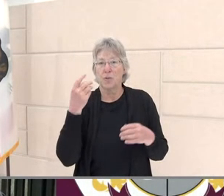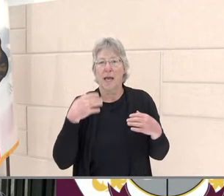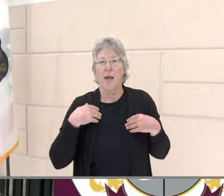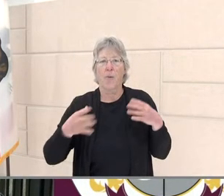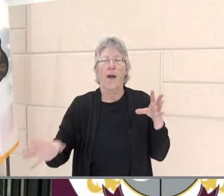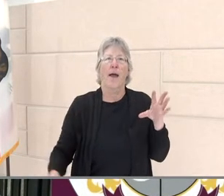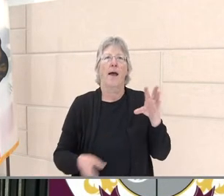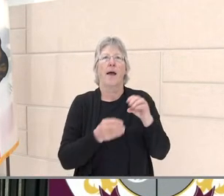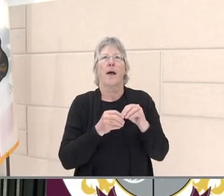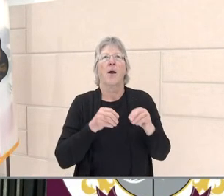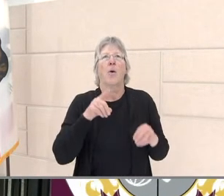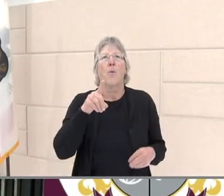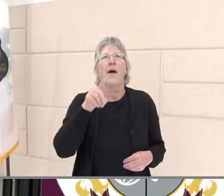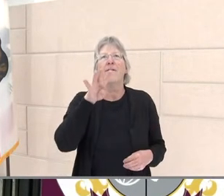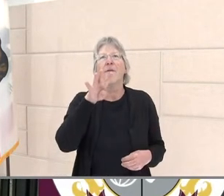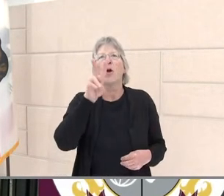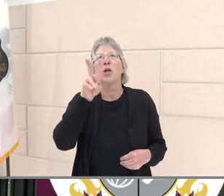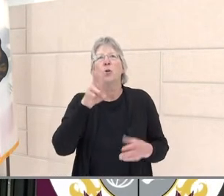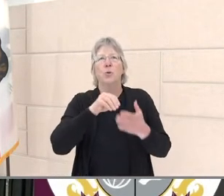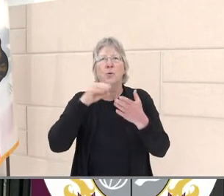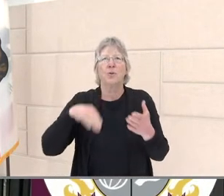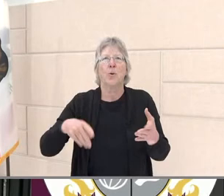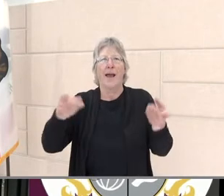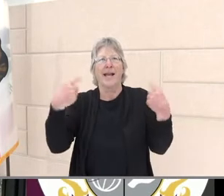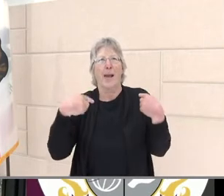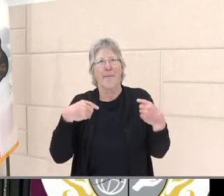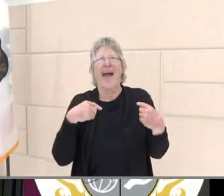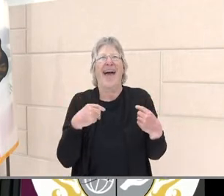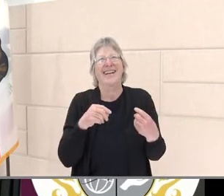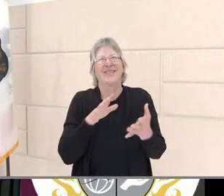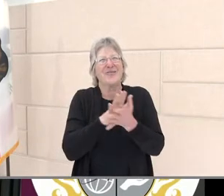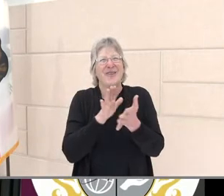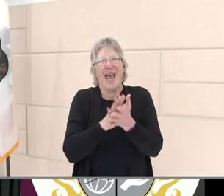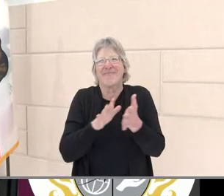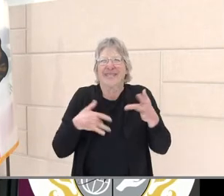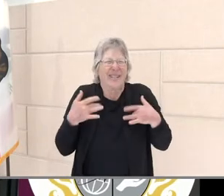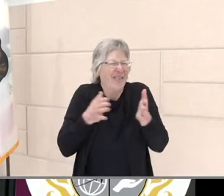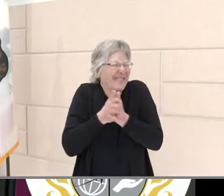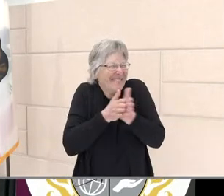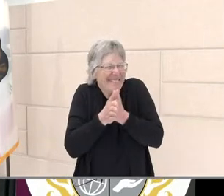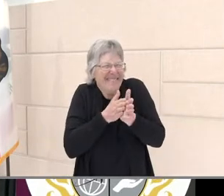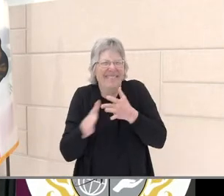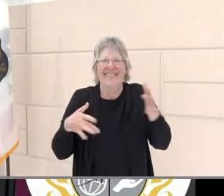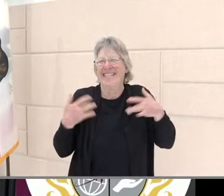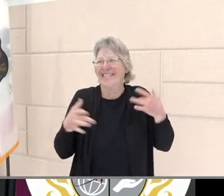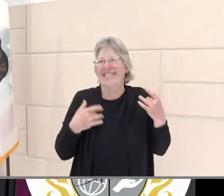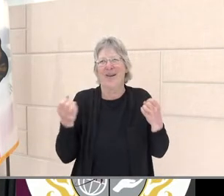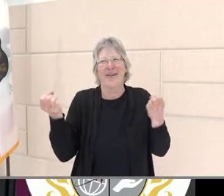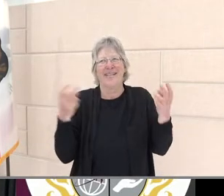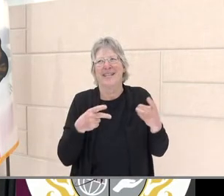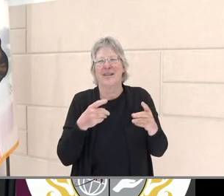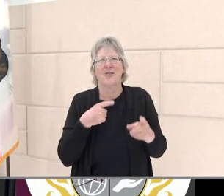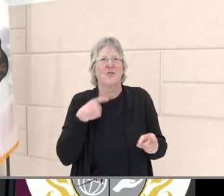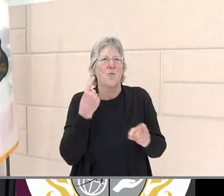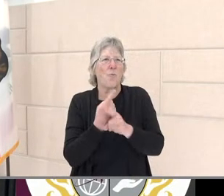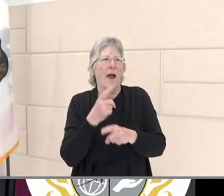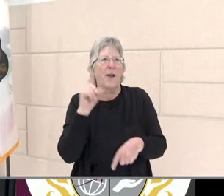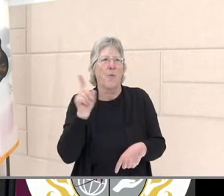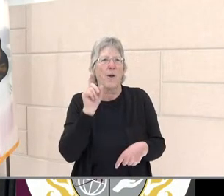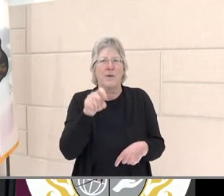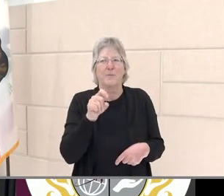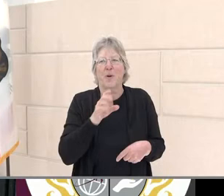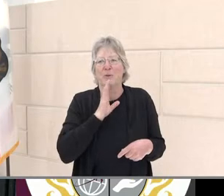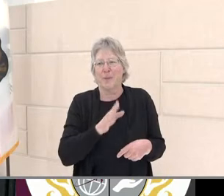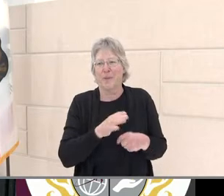មថ្នាក់មានសិស្ស142នាក់កាលពីសប្តាហ៍មុនហ្នឹងត្រឡប់ចូលសាលារៀនវិ